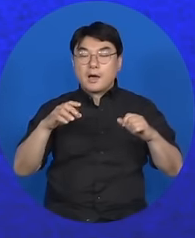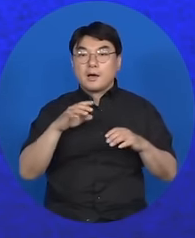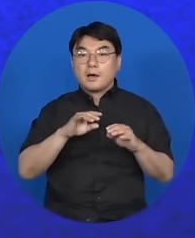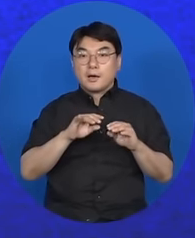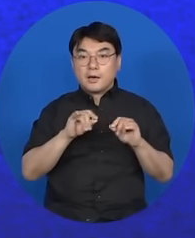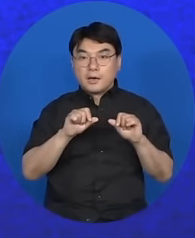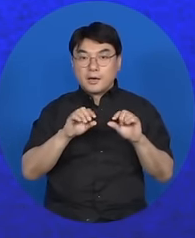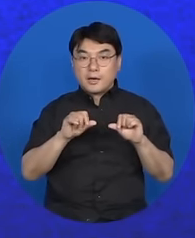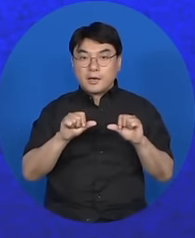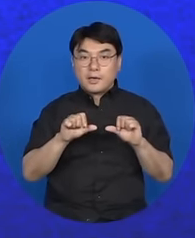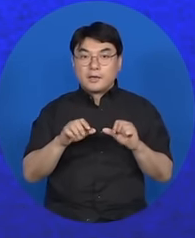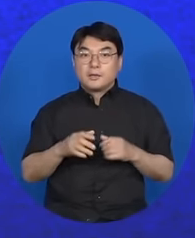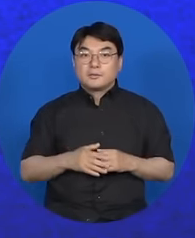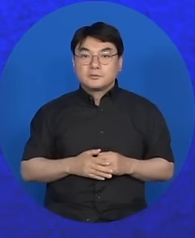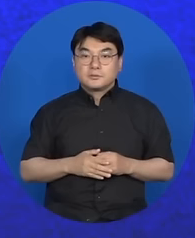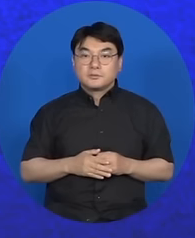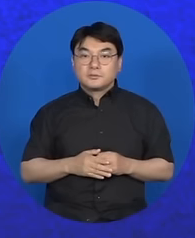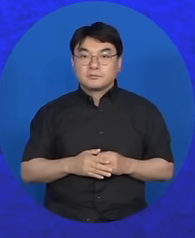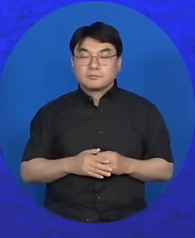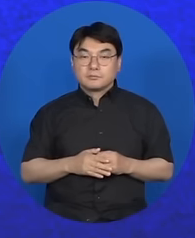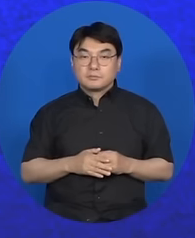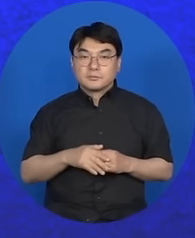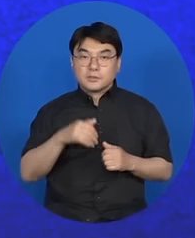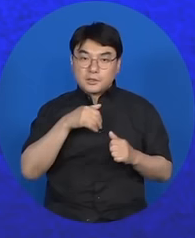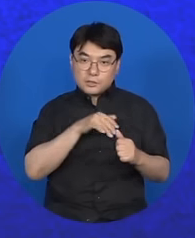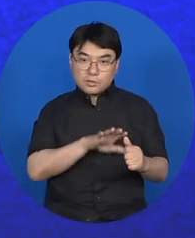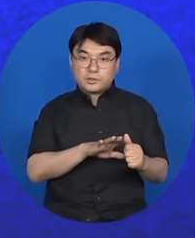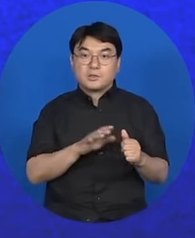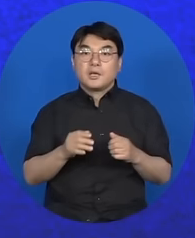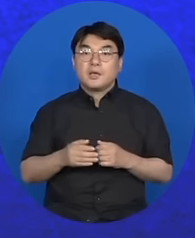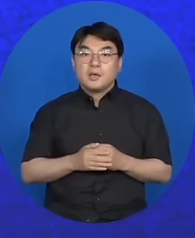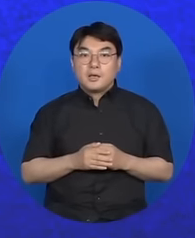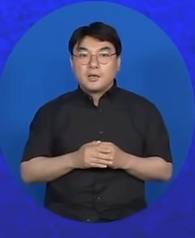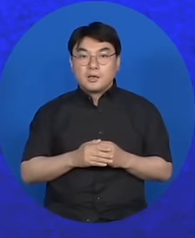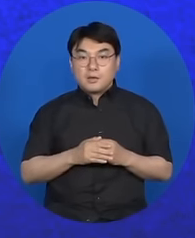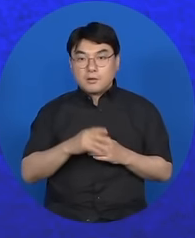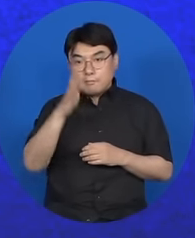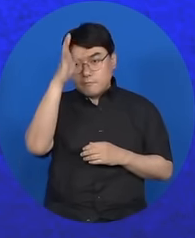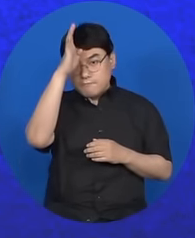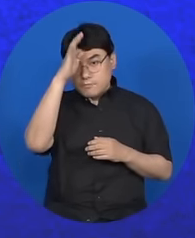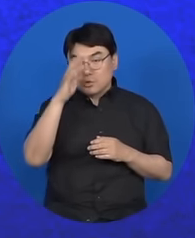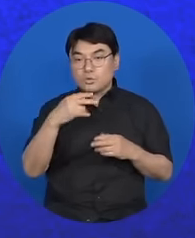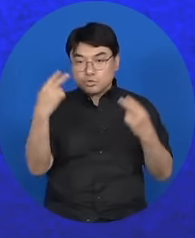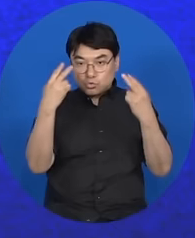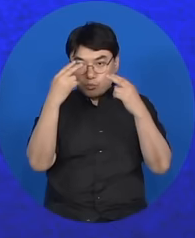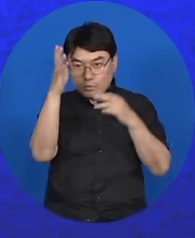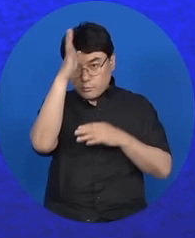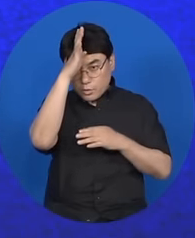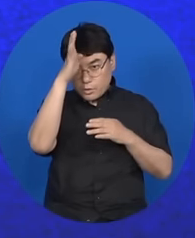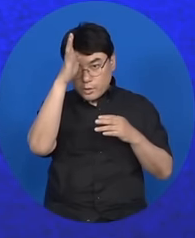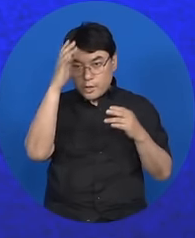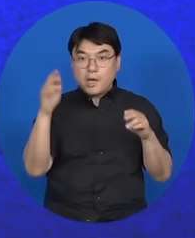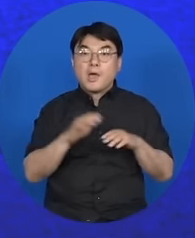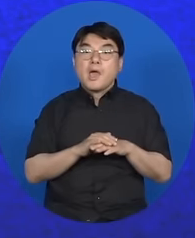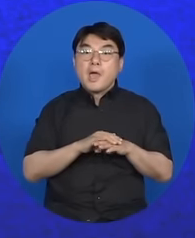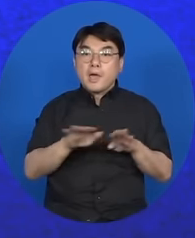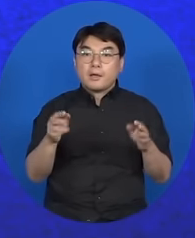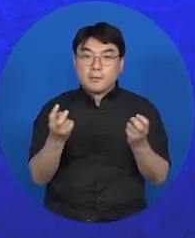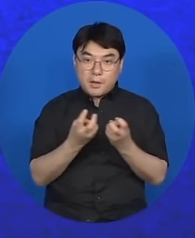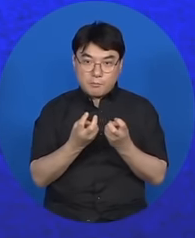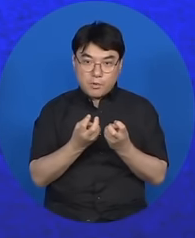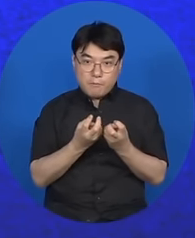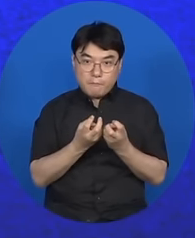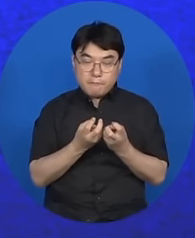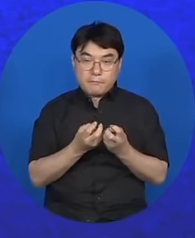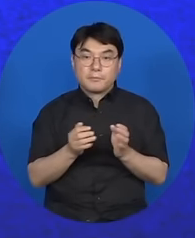계시는 광야였던 것이죠. 가만 보면 예수님의 사역 패턴도 이와